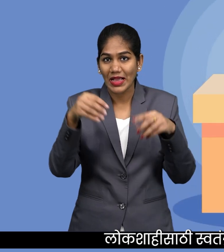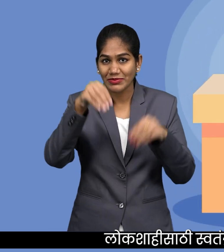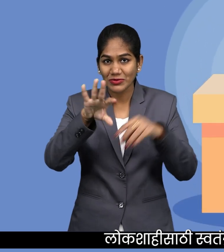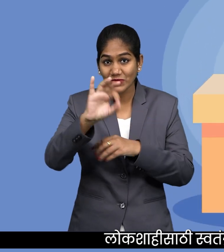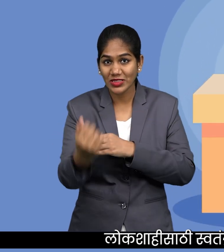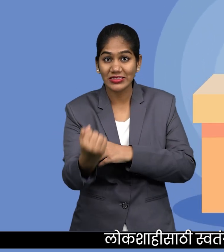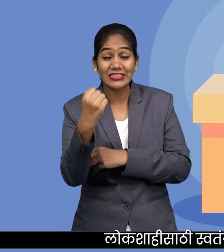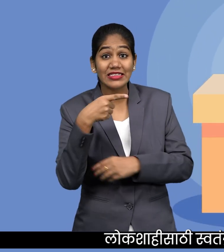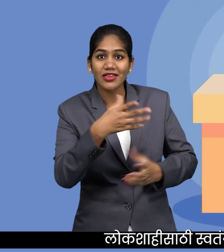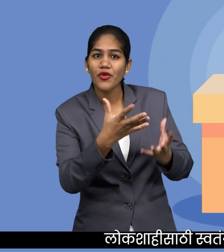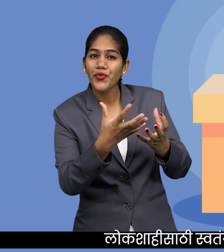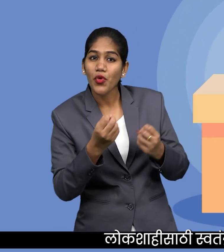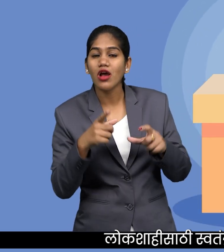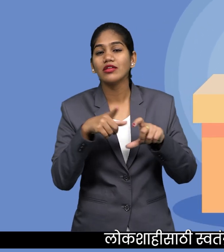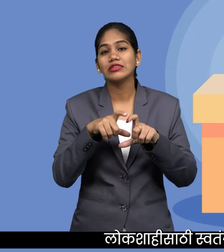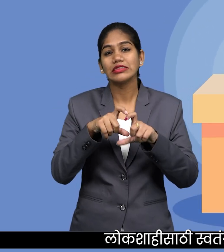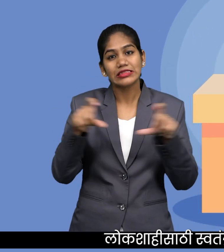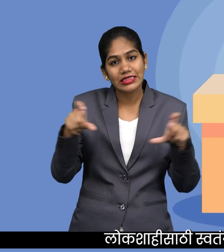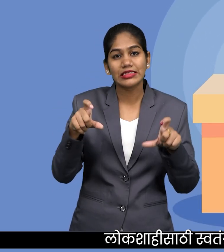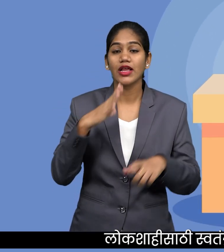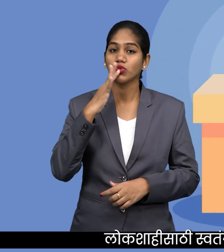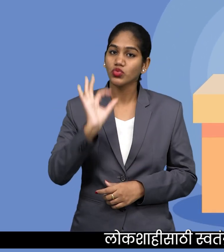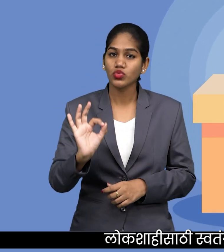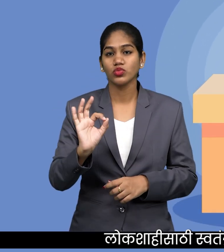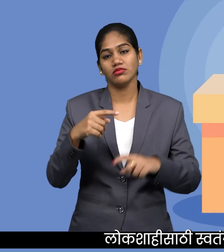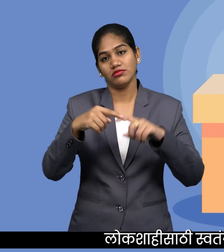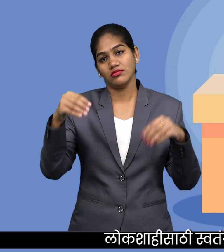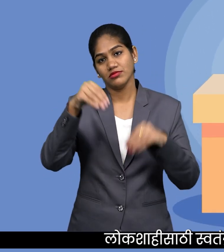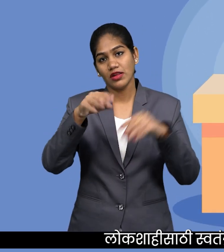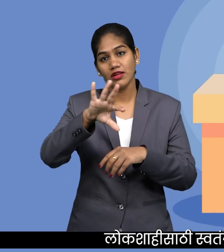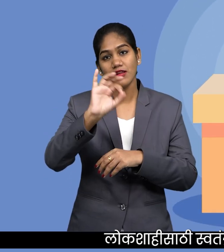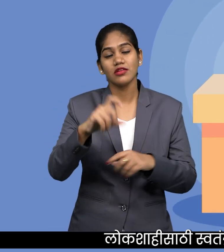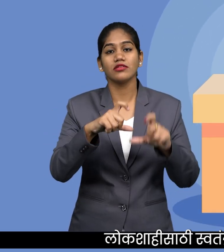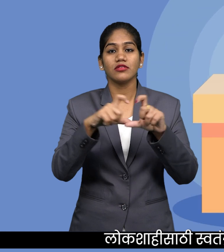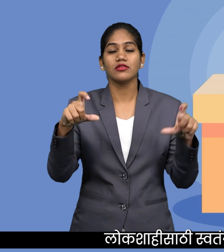लोकशाहीसाठी स्वतंत्र आणि निष्पक्ष निवडणुका आवश्यक.